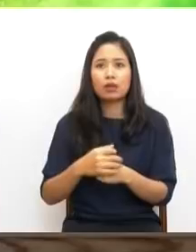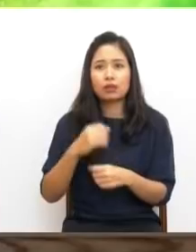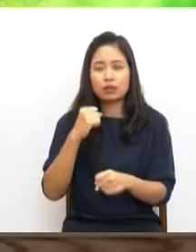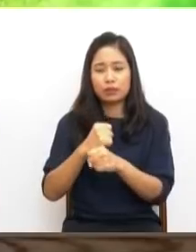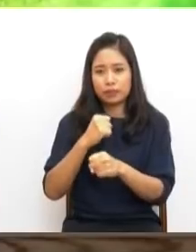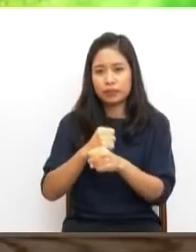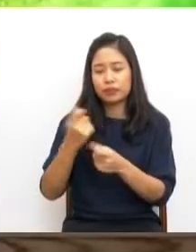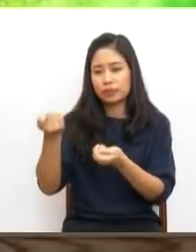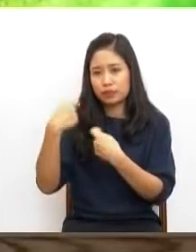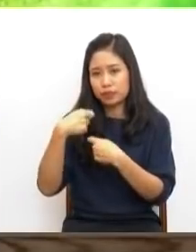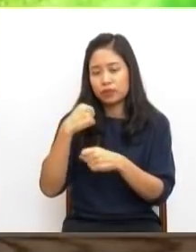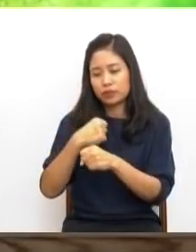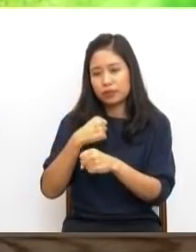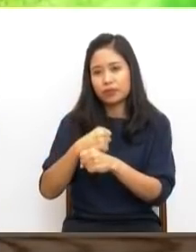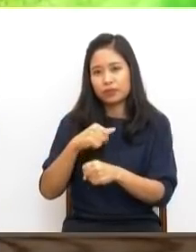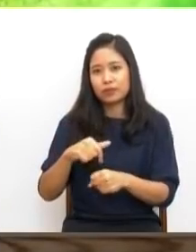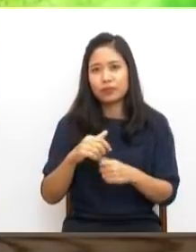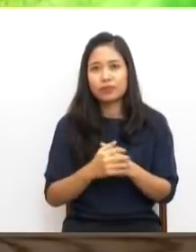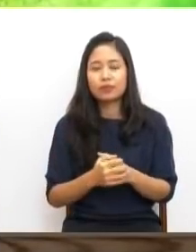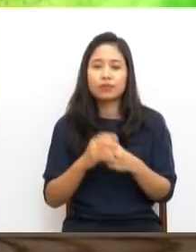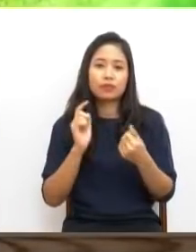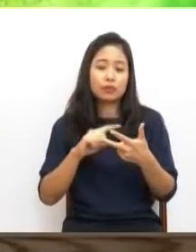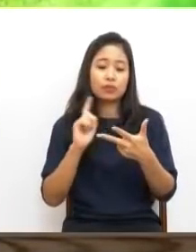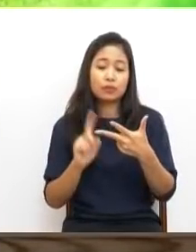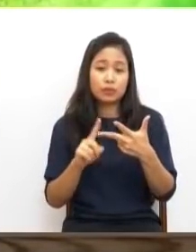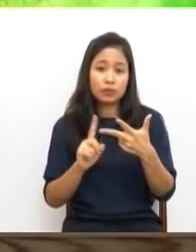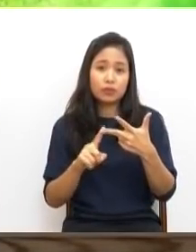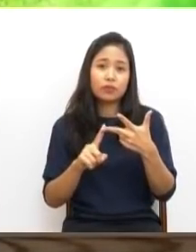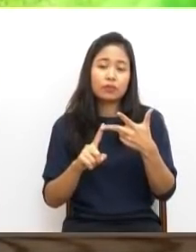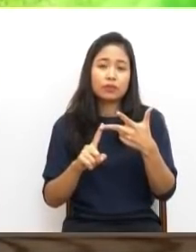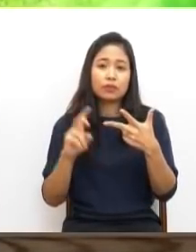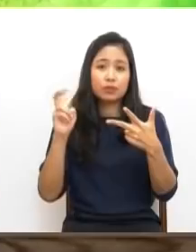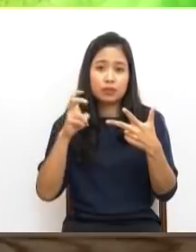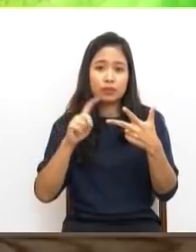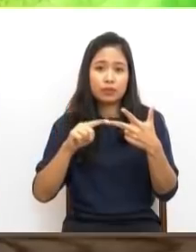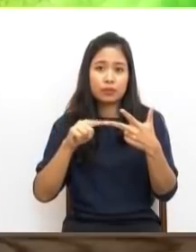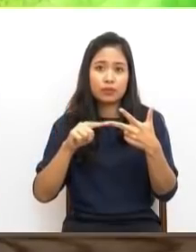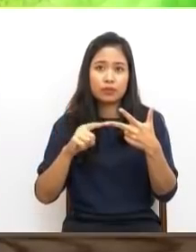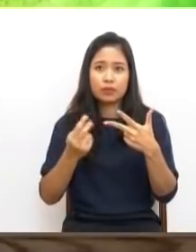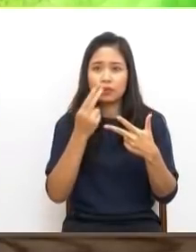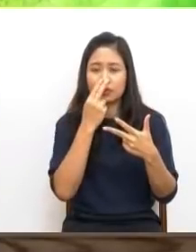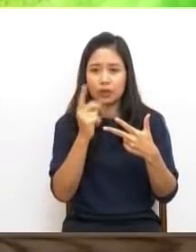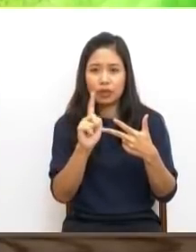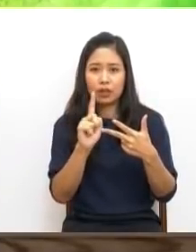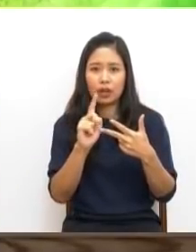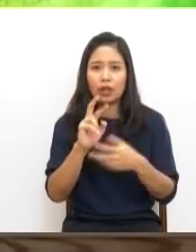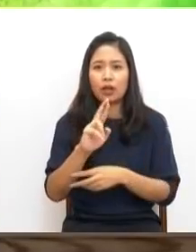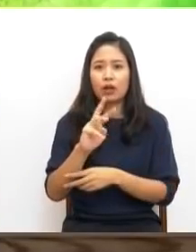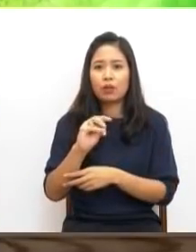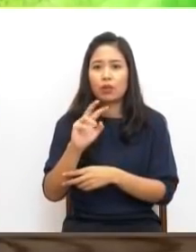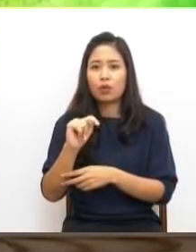างอยู่ได้รับทราบครับครับเรื่องที่3ครับก็เป็นอีกหนึ่งเรื่องที่ท่านรัฐมนตรีได้กรุ